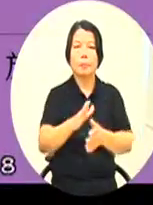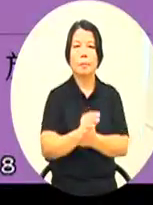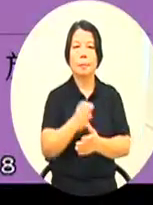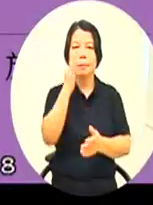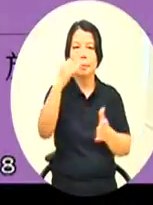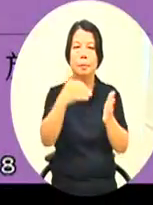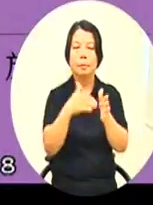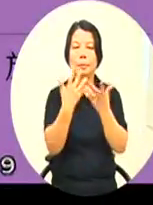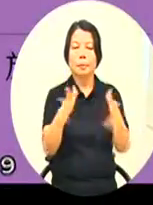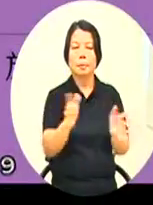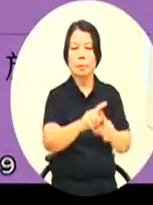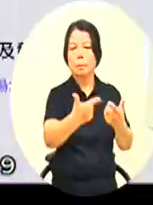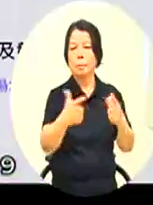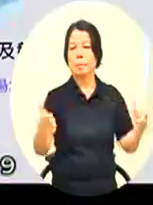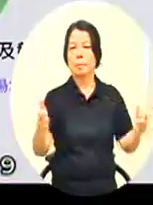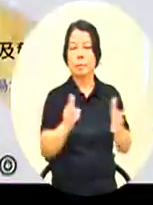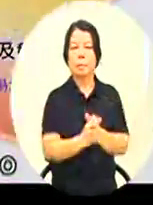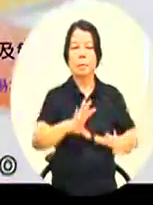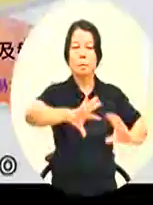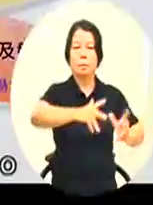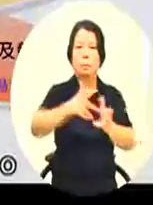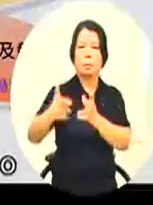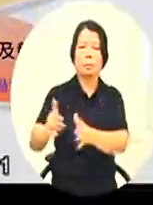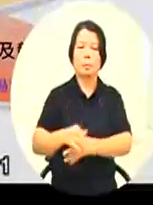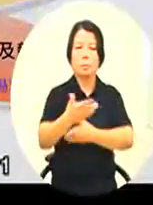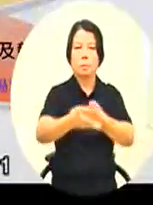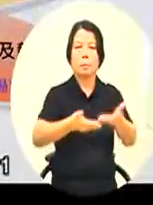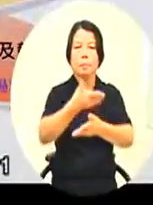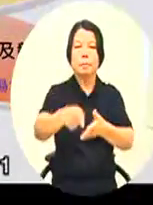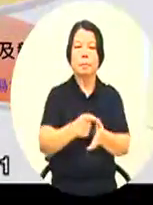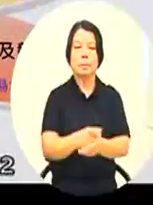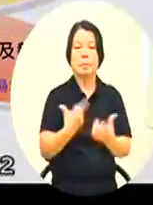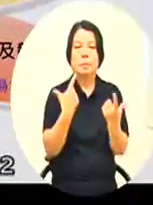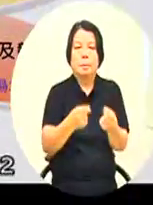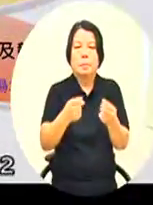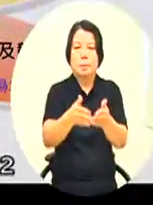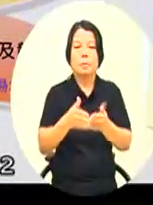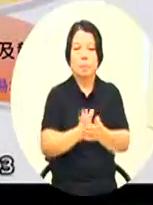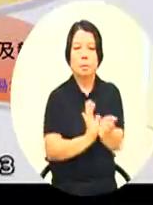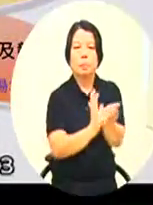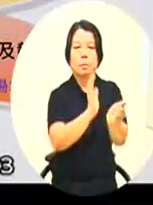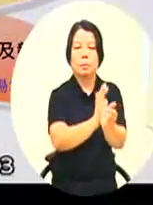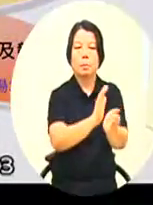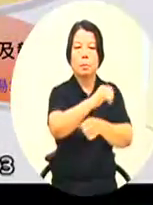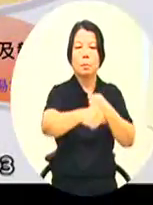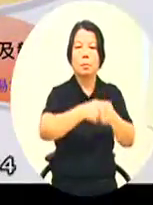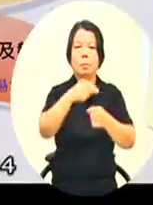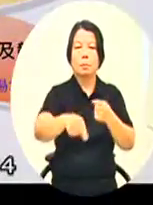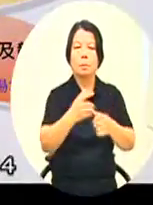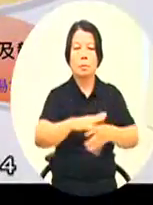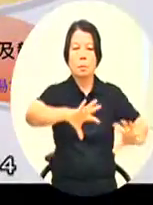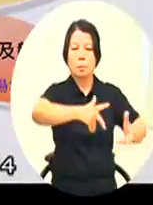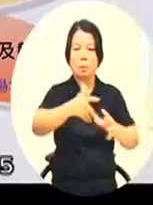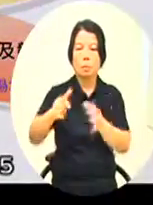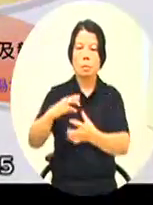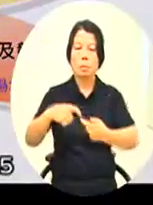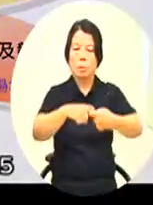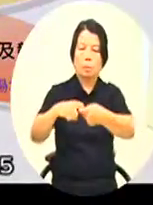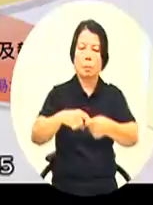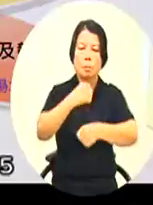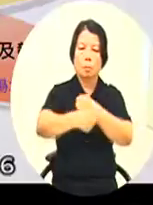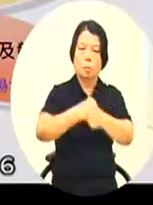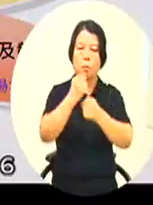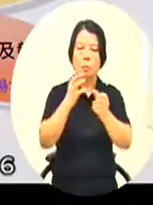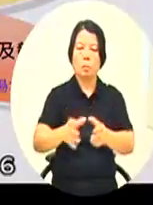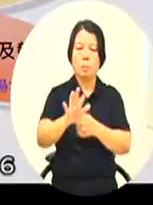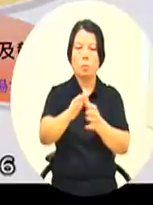很多多样化的这个国际交流，那也同时呢也推动 很多跟国际相关的这个活动，也